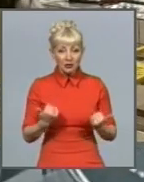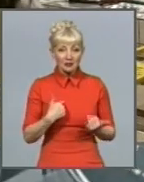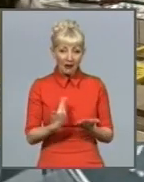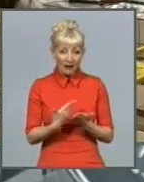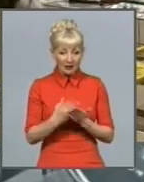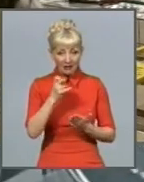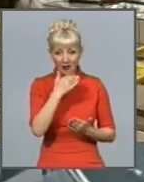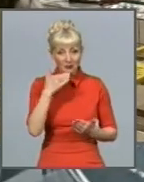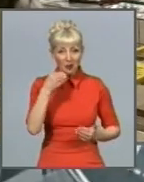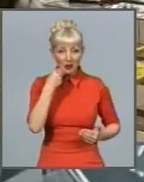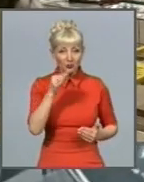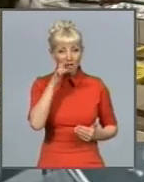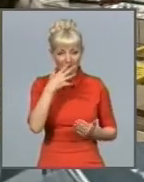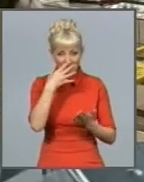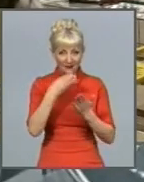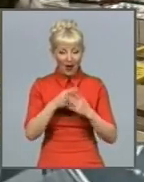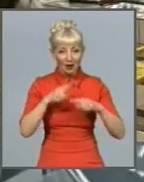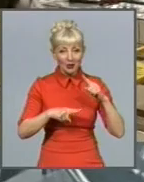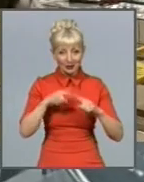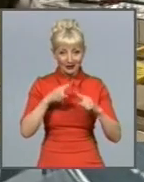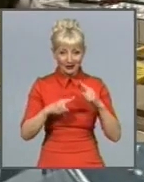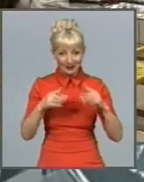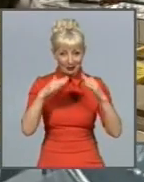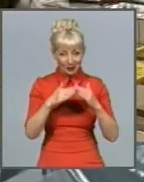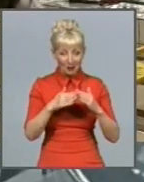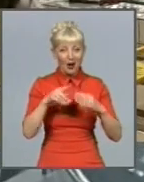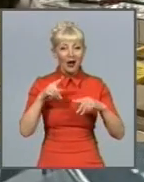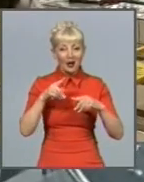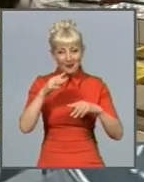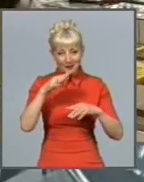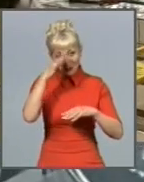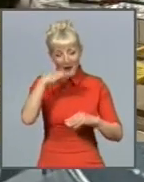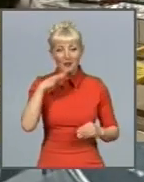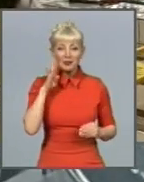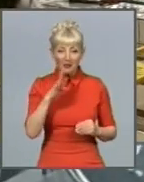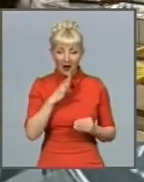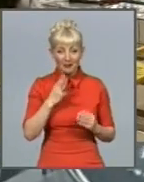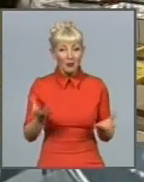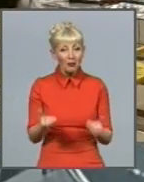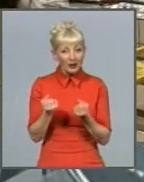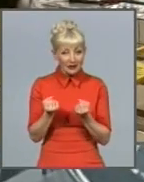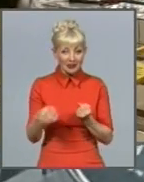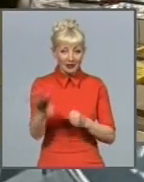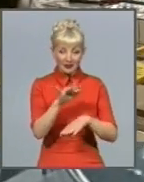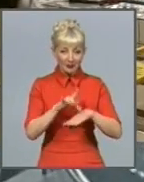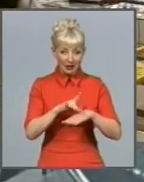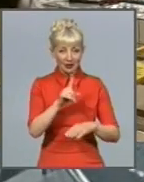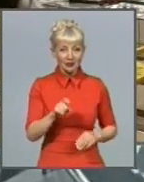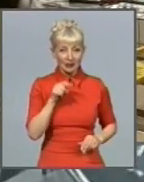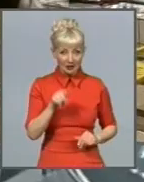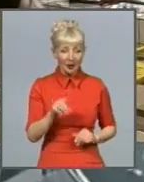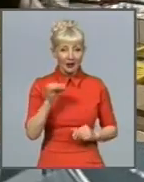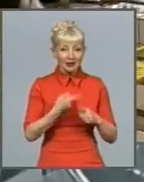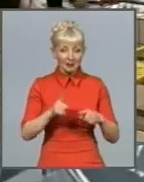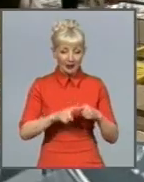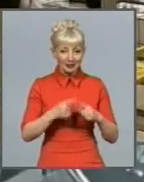свои родные стены, родители, вся поддержка, именно все приходят, болеют за тебя, поддерживают. И поэтому еще и плюс бассейн